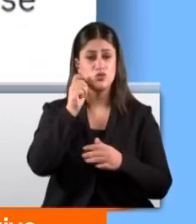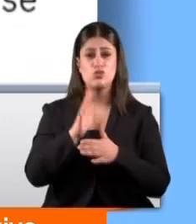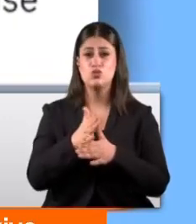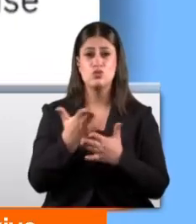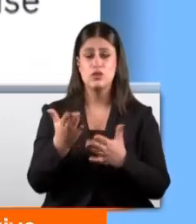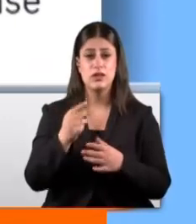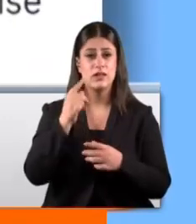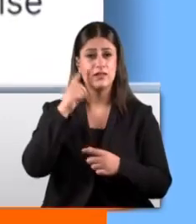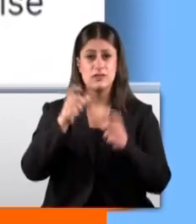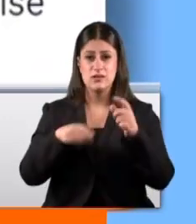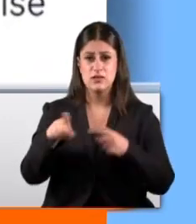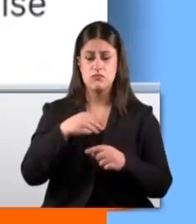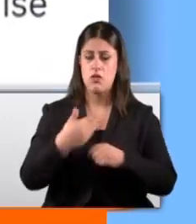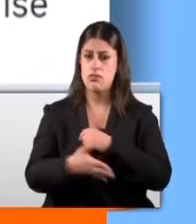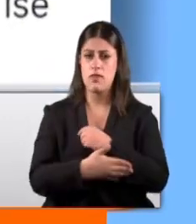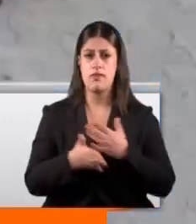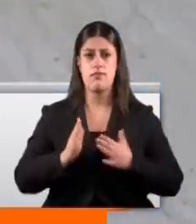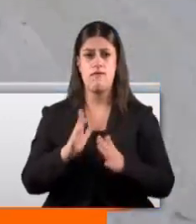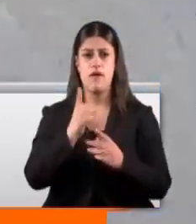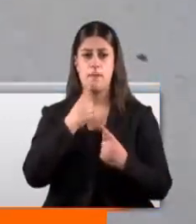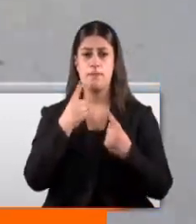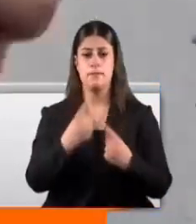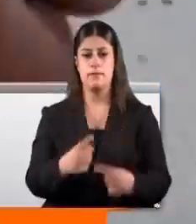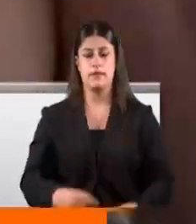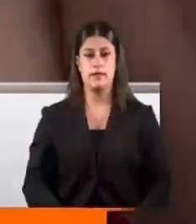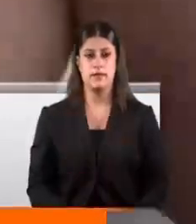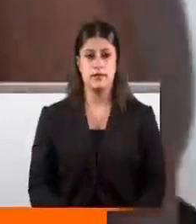durmaya devam edeceğiz vurgusunda bulundu